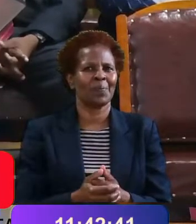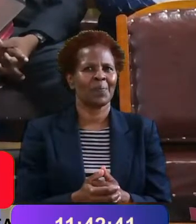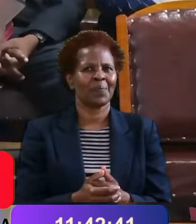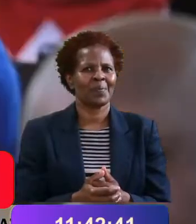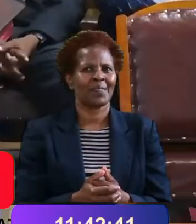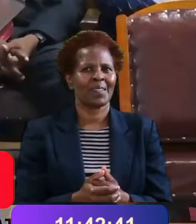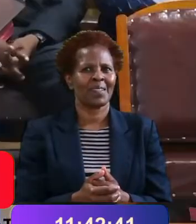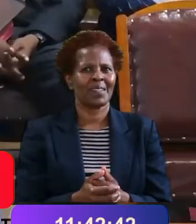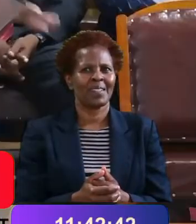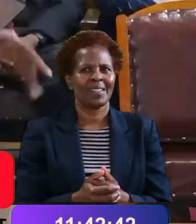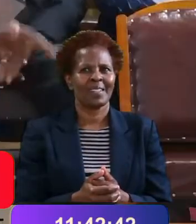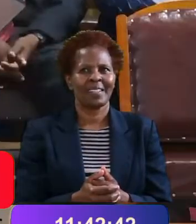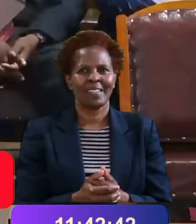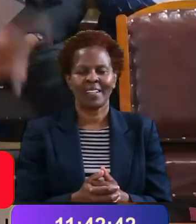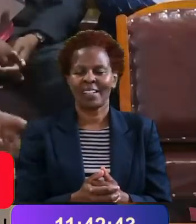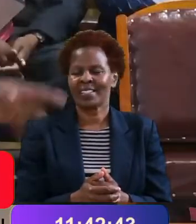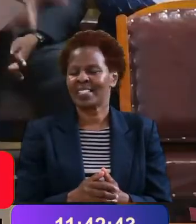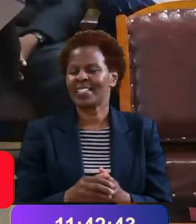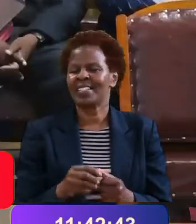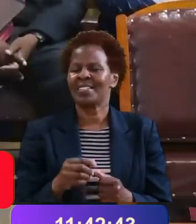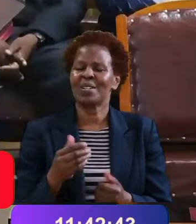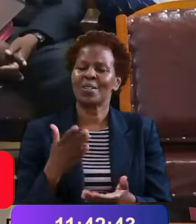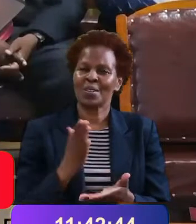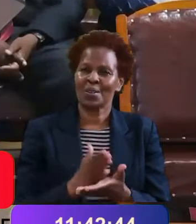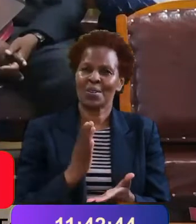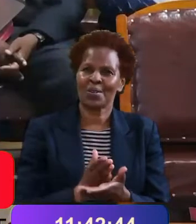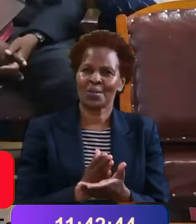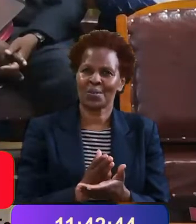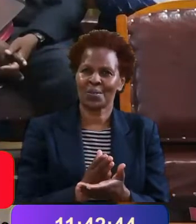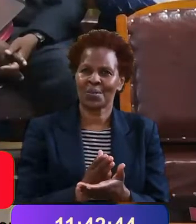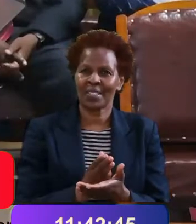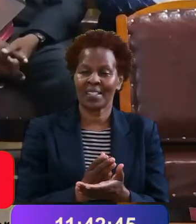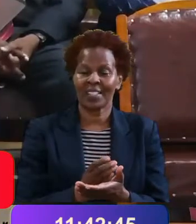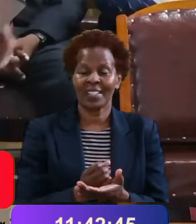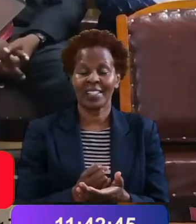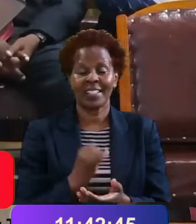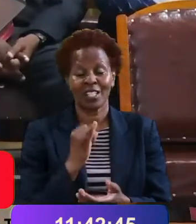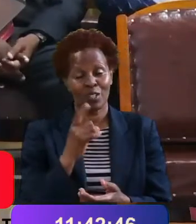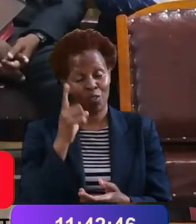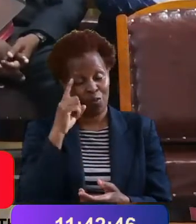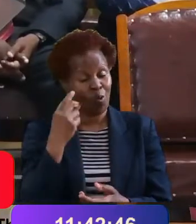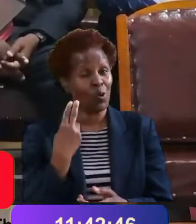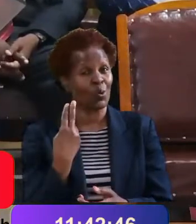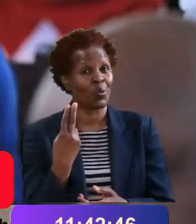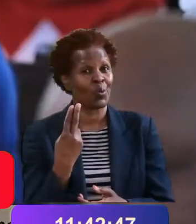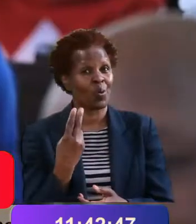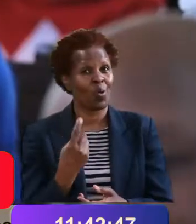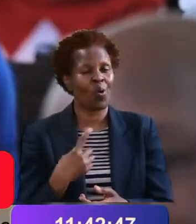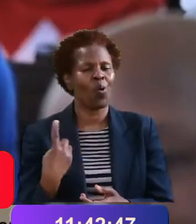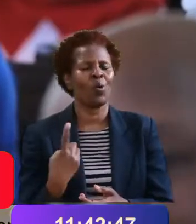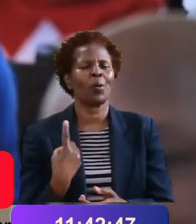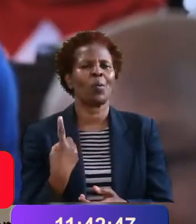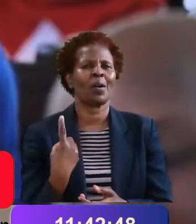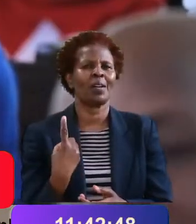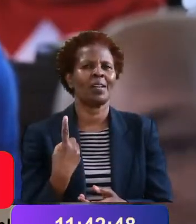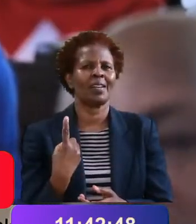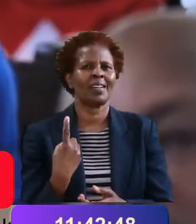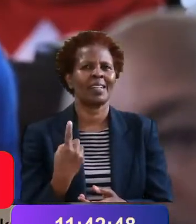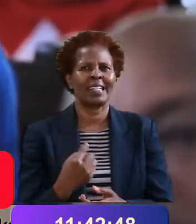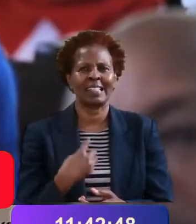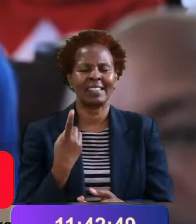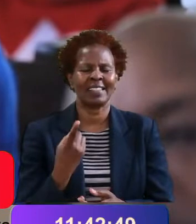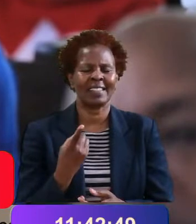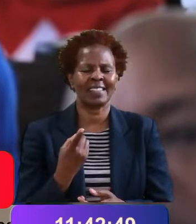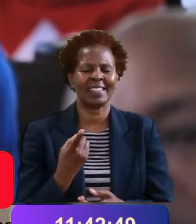Yes, there is nothing like real act. Real act ni ya watu wawili. Ni moja aliletwa. Na wakisema,